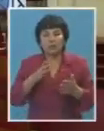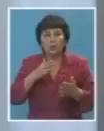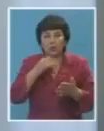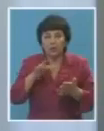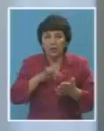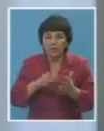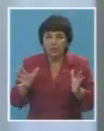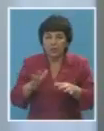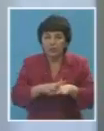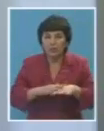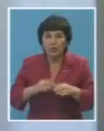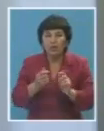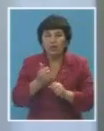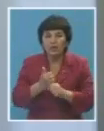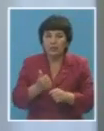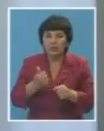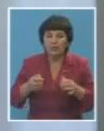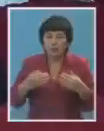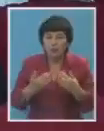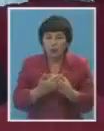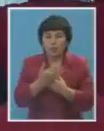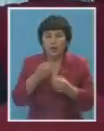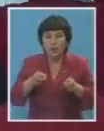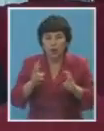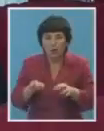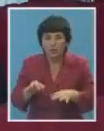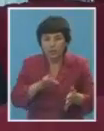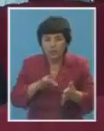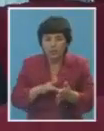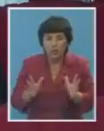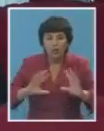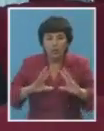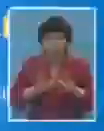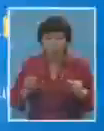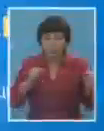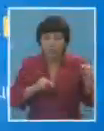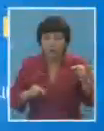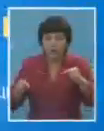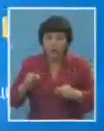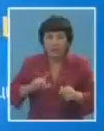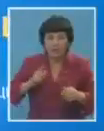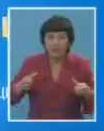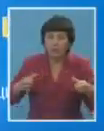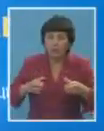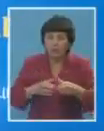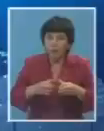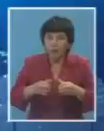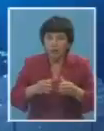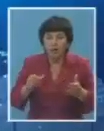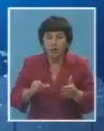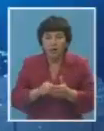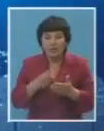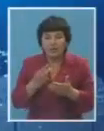қалағаны емес, еліміздің бойтұмарына баланатын заманауи әрі қауіпсіз шаһар. Төрткіл дүниенің түкпірінен ағылған іскер топ өкілдерін азуын